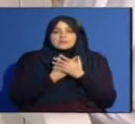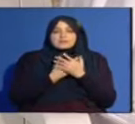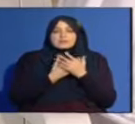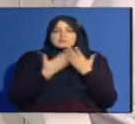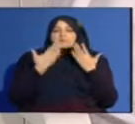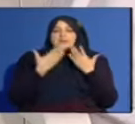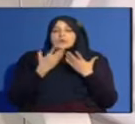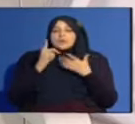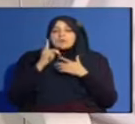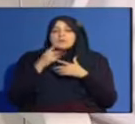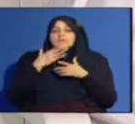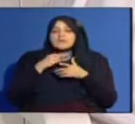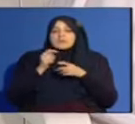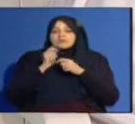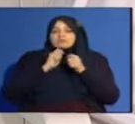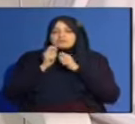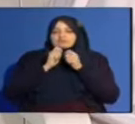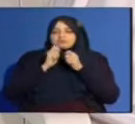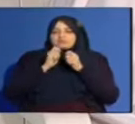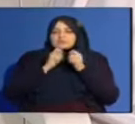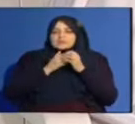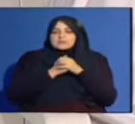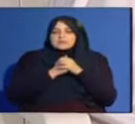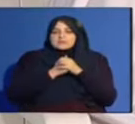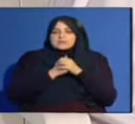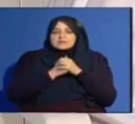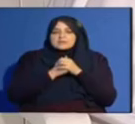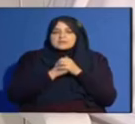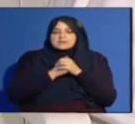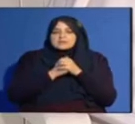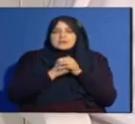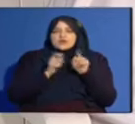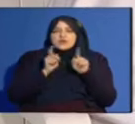ندير تولي طفلة بك 10 سنين ما جاتنيش وما تهدرش معايا.